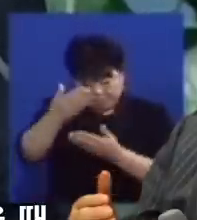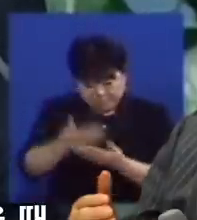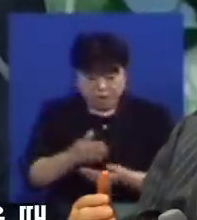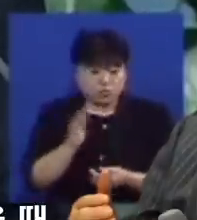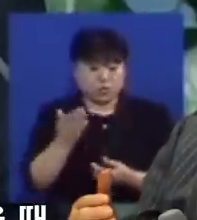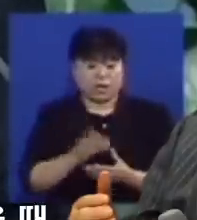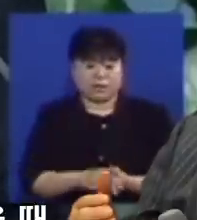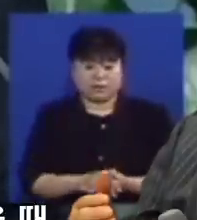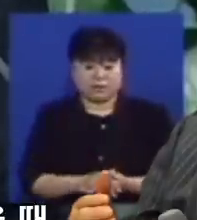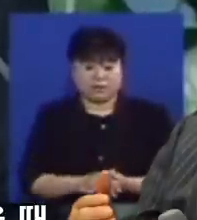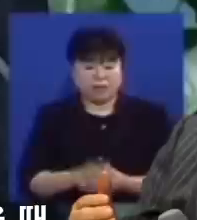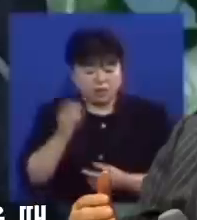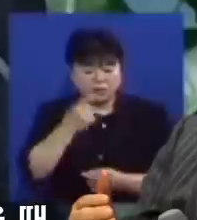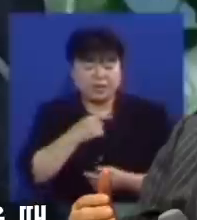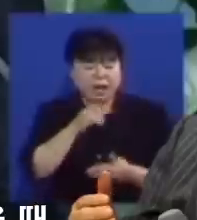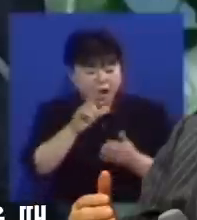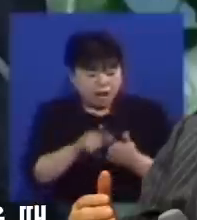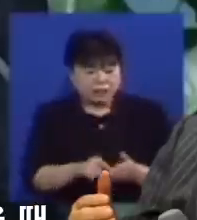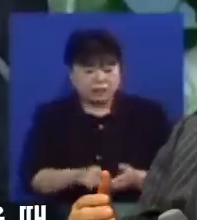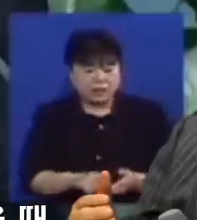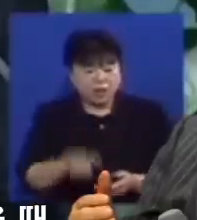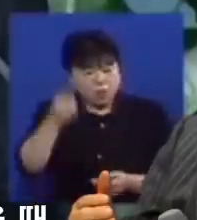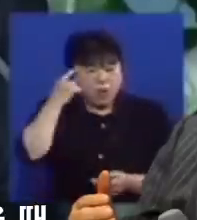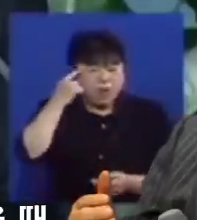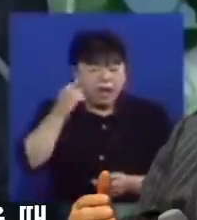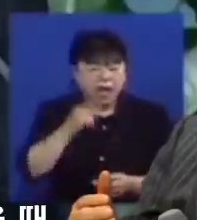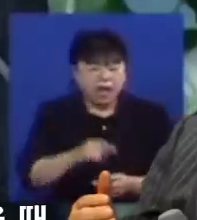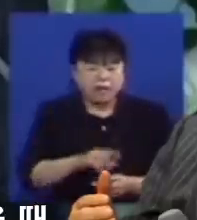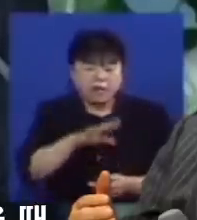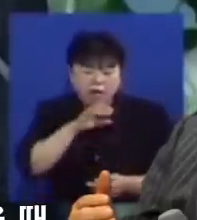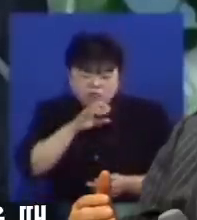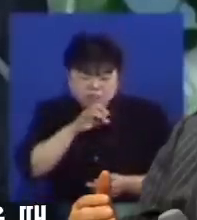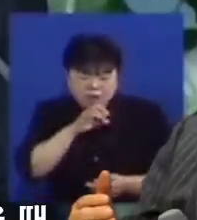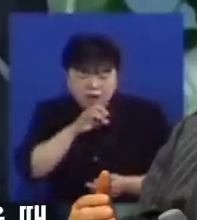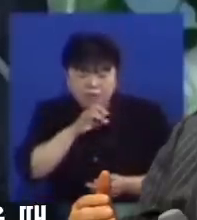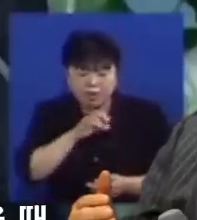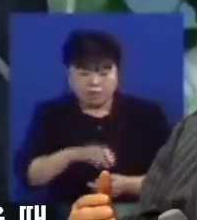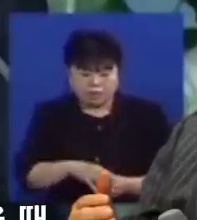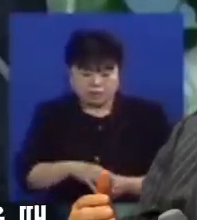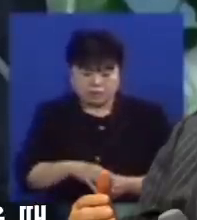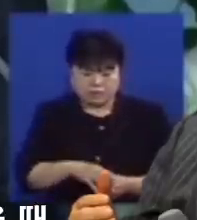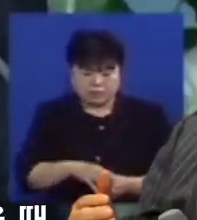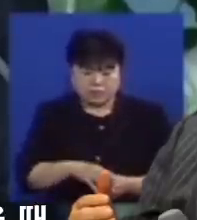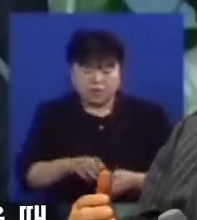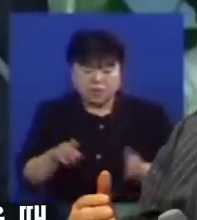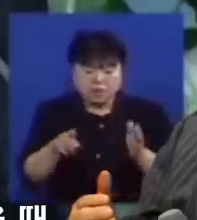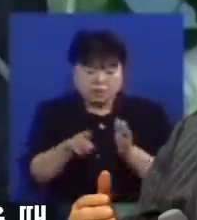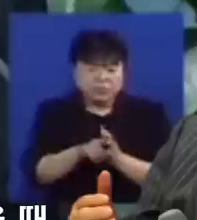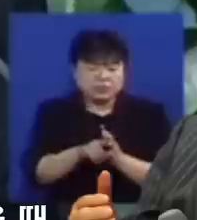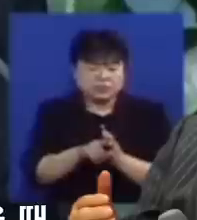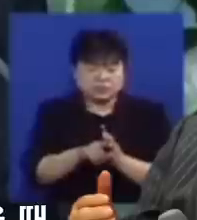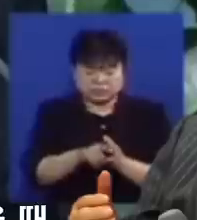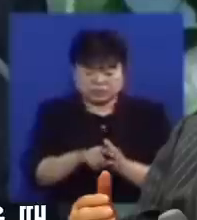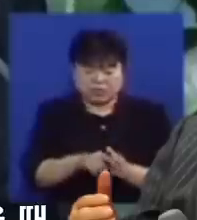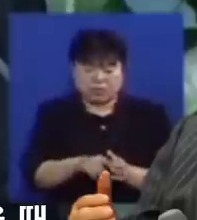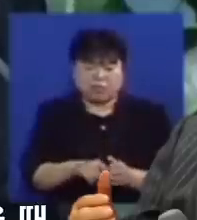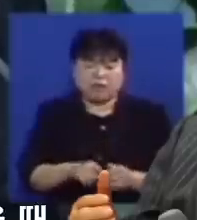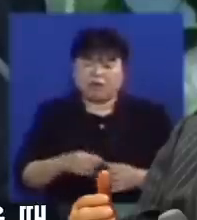버림당했습니다. 조금만 어려움만 당하면 이렇게 우리를 대접할 수가 있냐. 우리는 하나님을 믿어주는데 뭐 믿어주는 것이 큰 죄세냐.